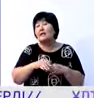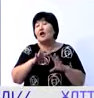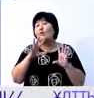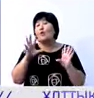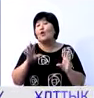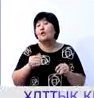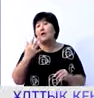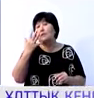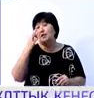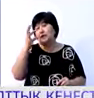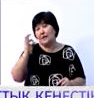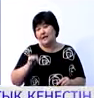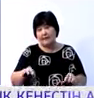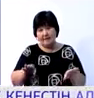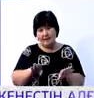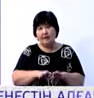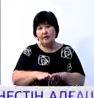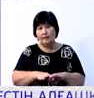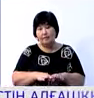мөлшерлемесі 5%-ға тең.